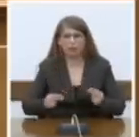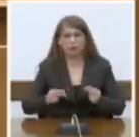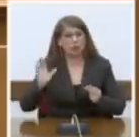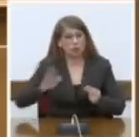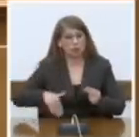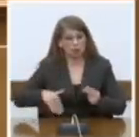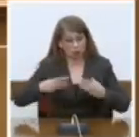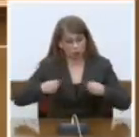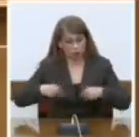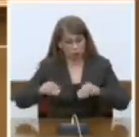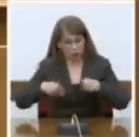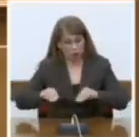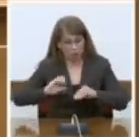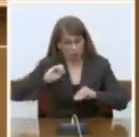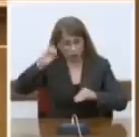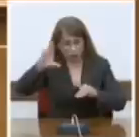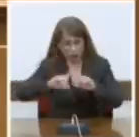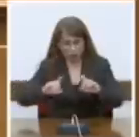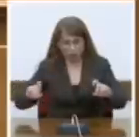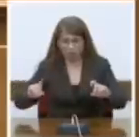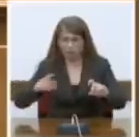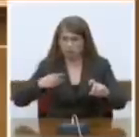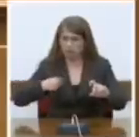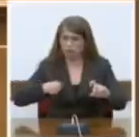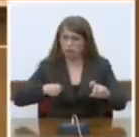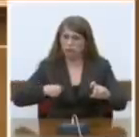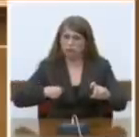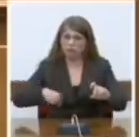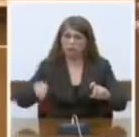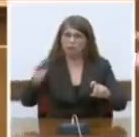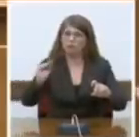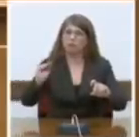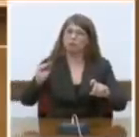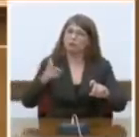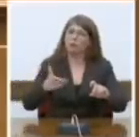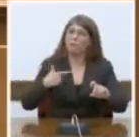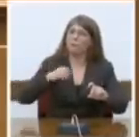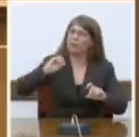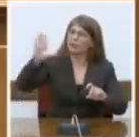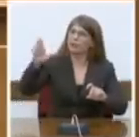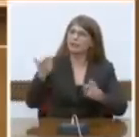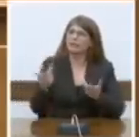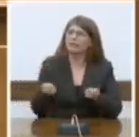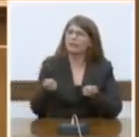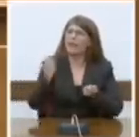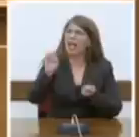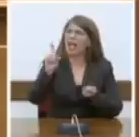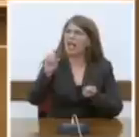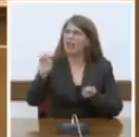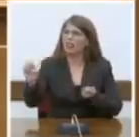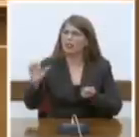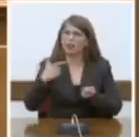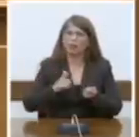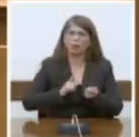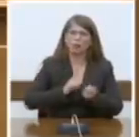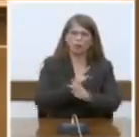εξαγωγική δραστηριότητα που σηματοδότησε την τελευταία περίοδο ήταν η εξαγωγή του Predator σε άλλες χώρες. Και ακόμα περιμένουμε να δούμε τι έχει γίνει εκείνη η ΕΔΕ με τον αναπληρωτή διευθυντή